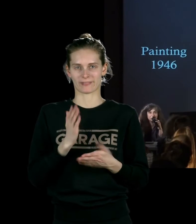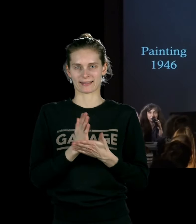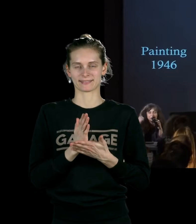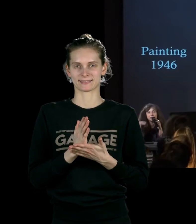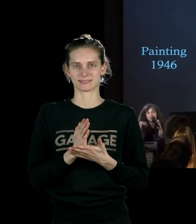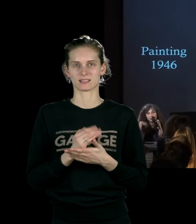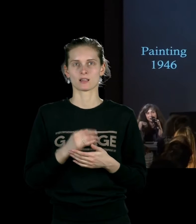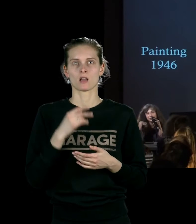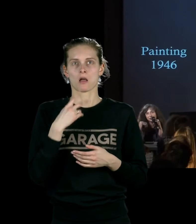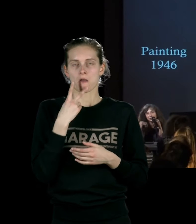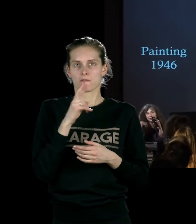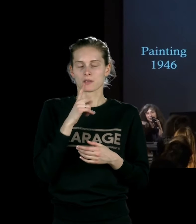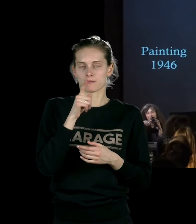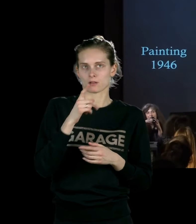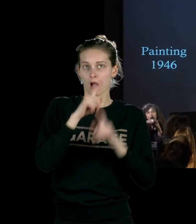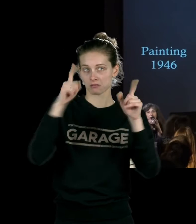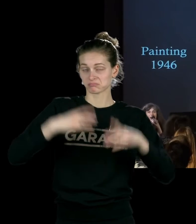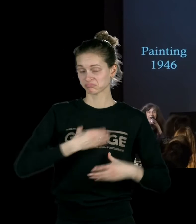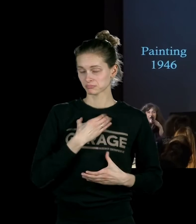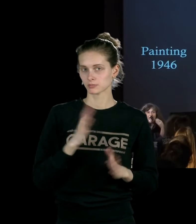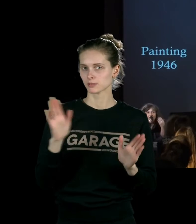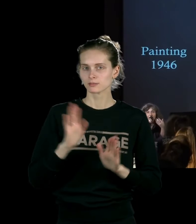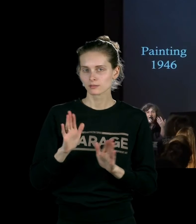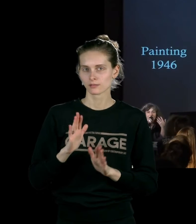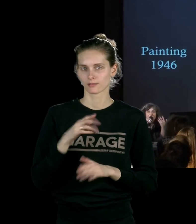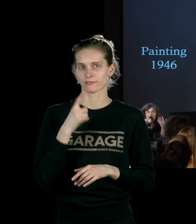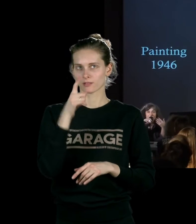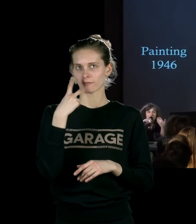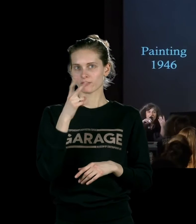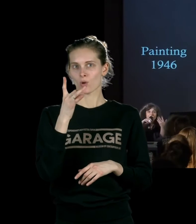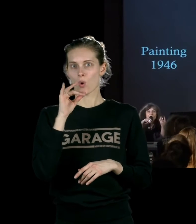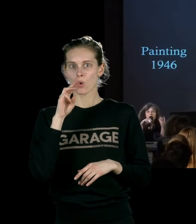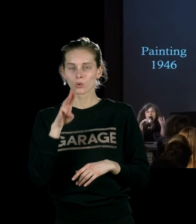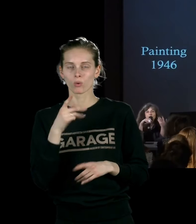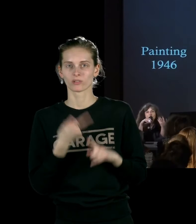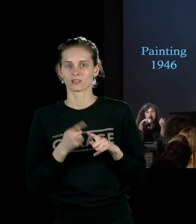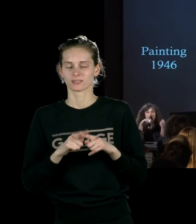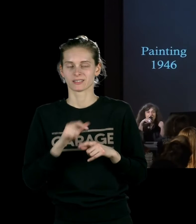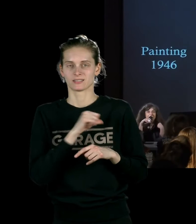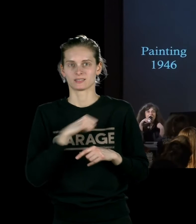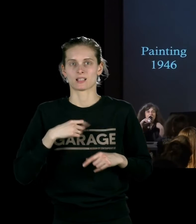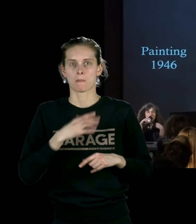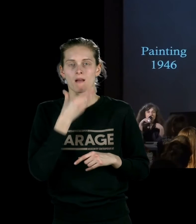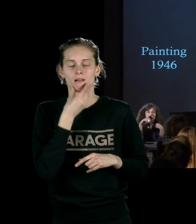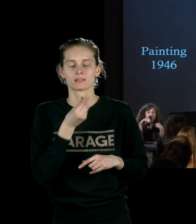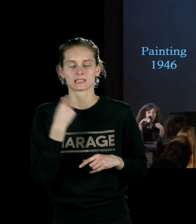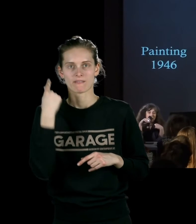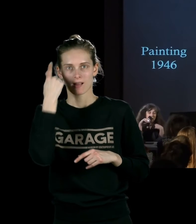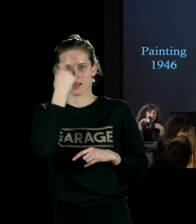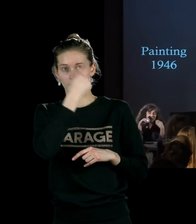я, в общем, вполне о красоте. И рот – это самая красивая часть человеческого лица.